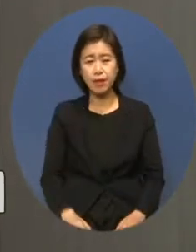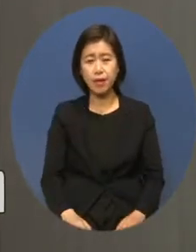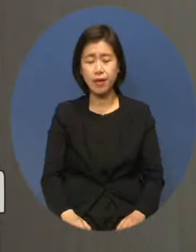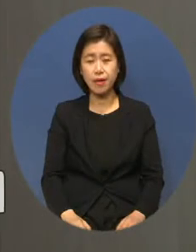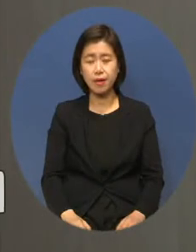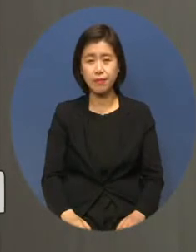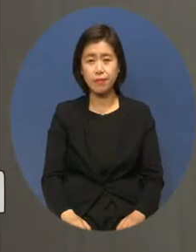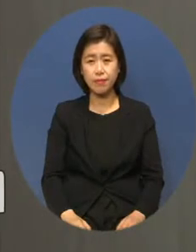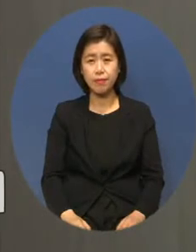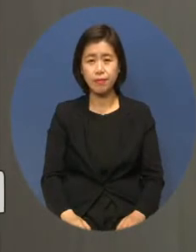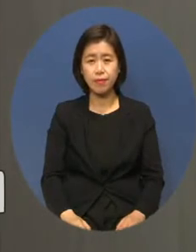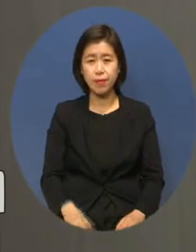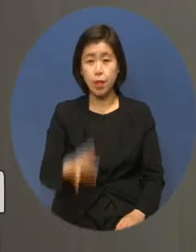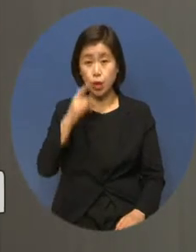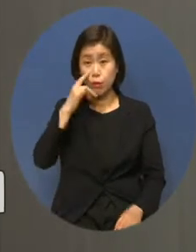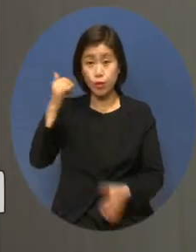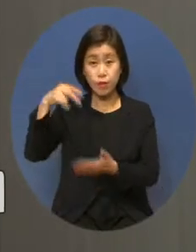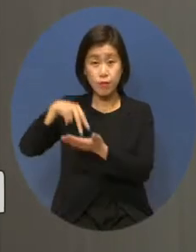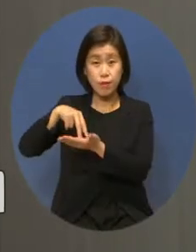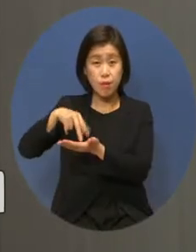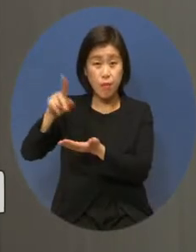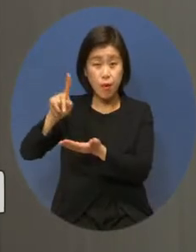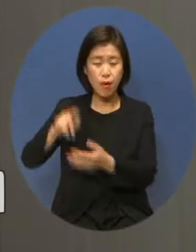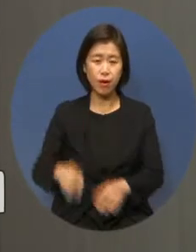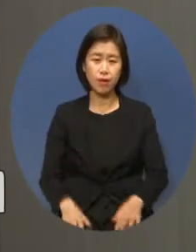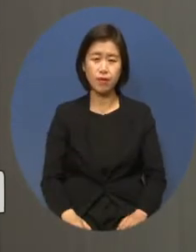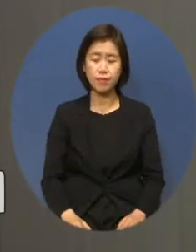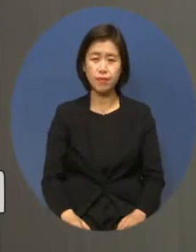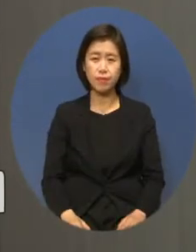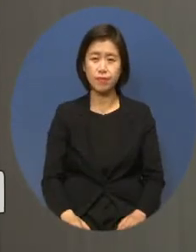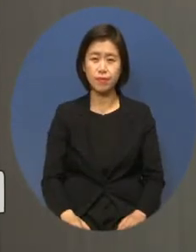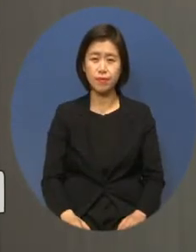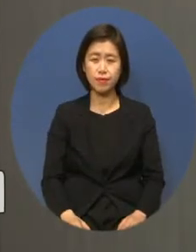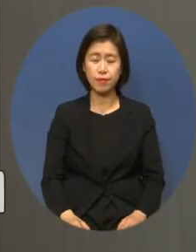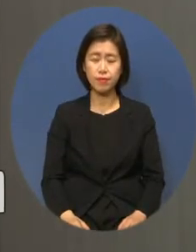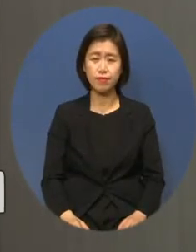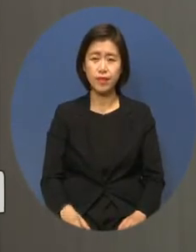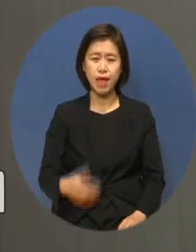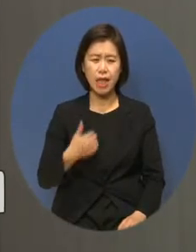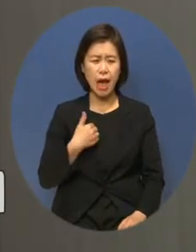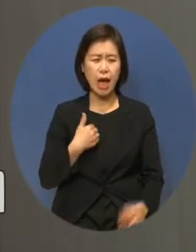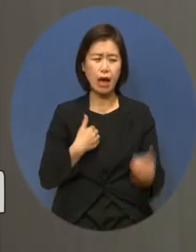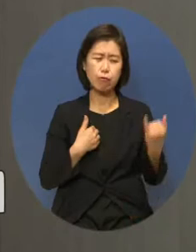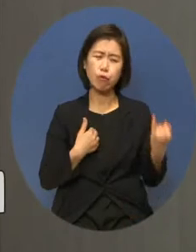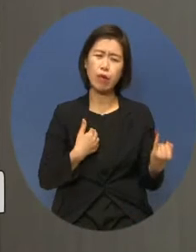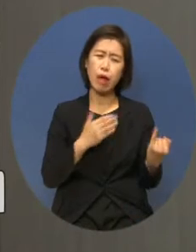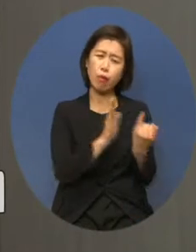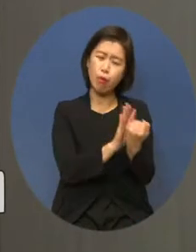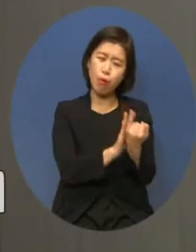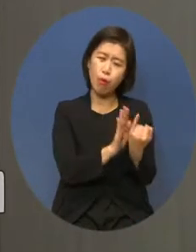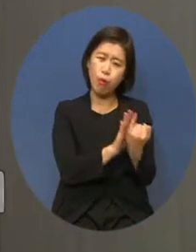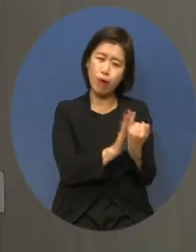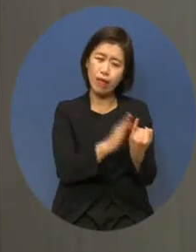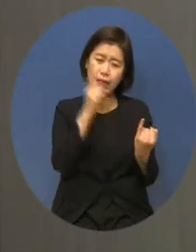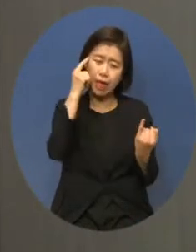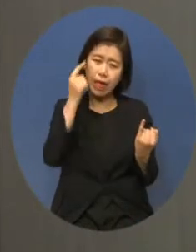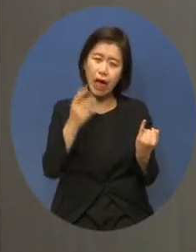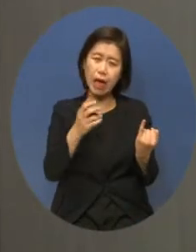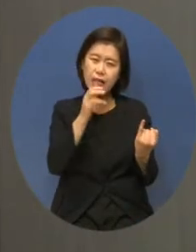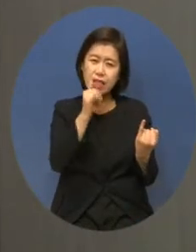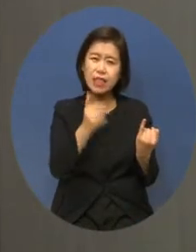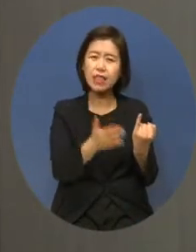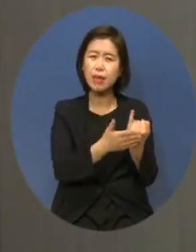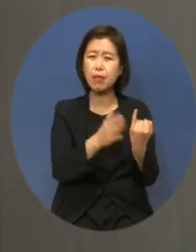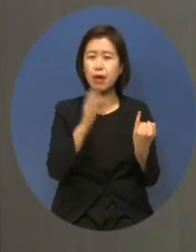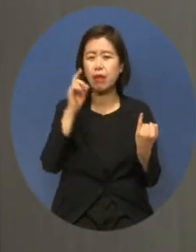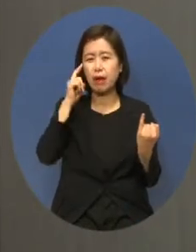한다고 오해하셨기 때문인 것 같아요. 그러니까 많은 부모님들이 생각하시는 거지만, 그러니까 장애